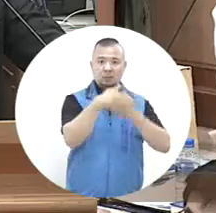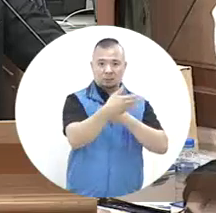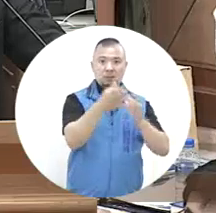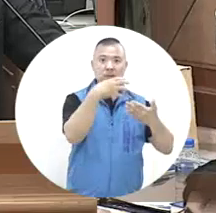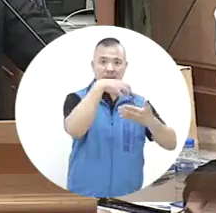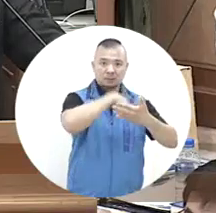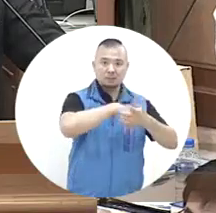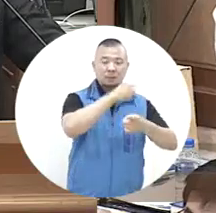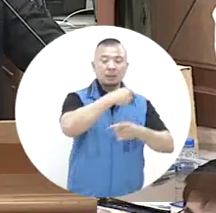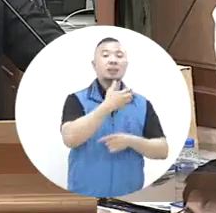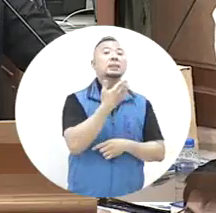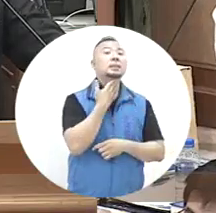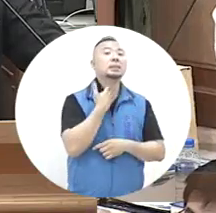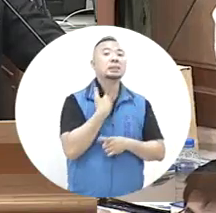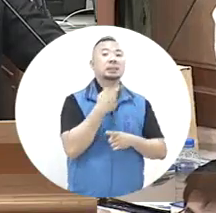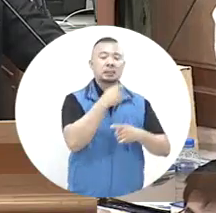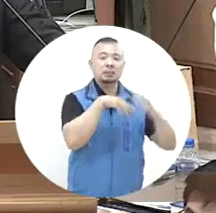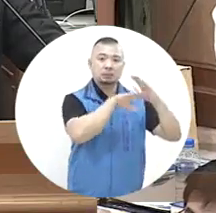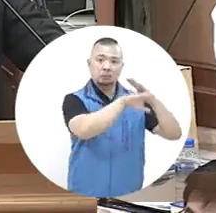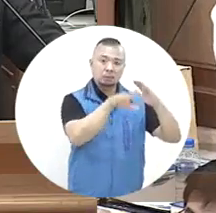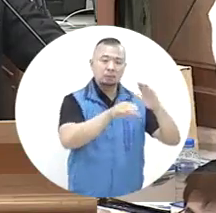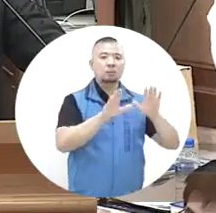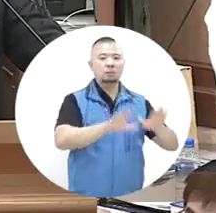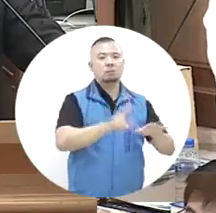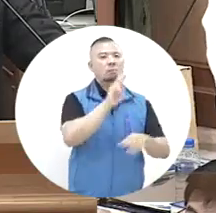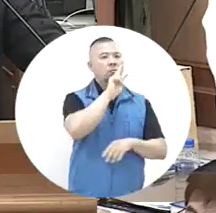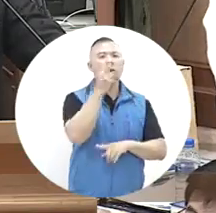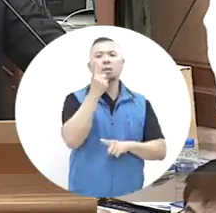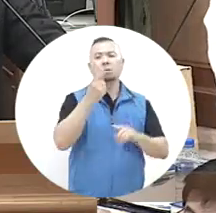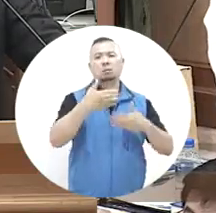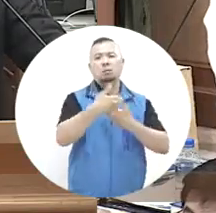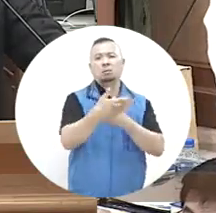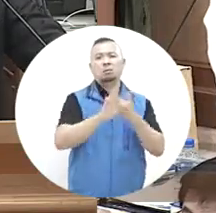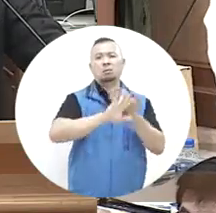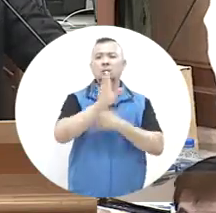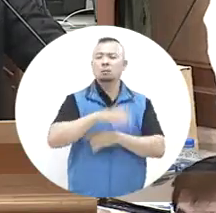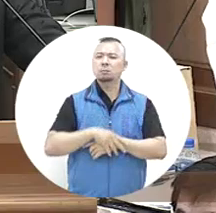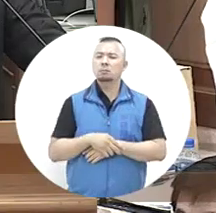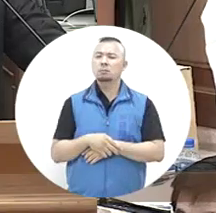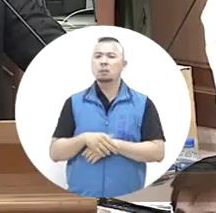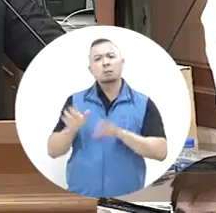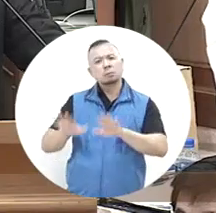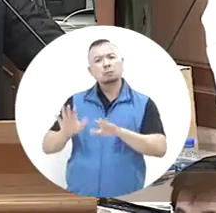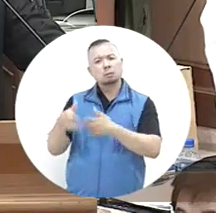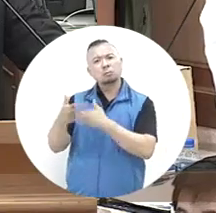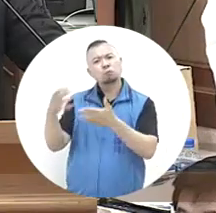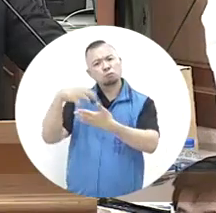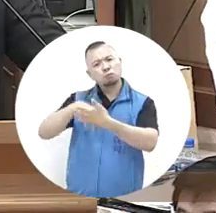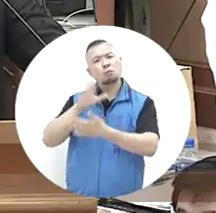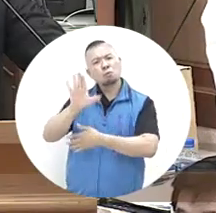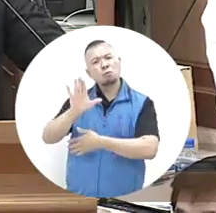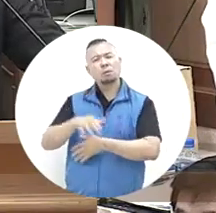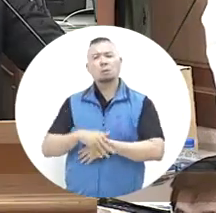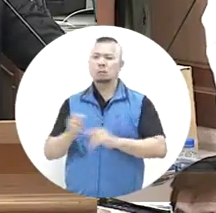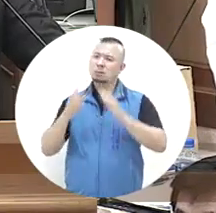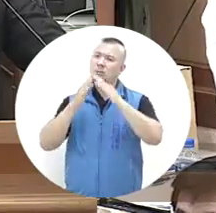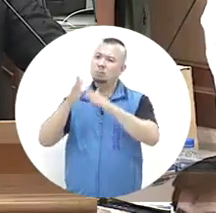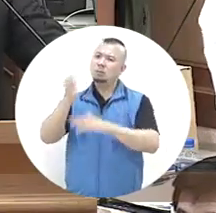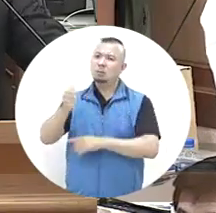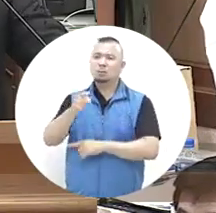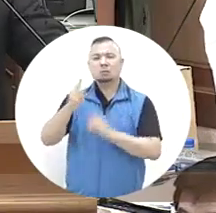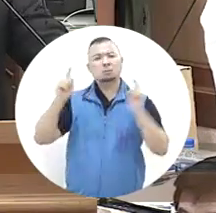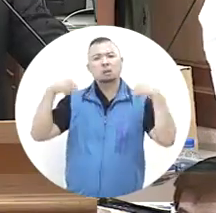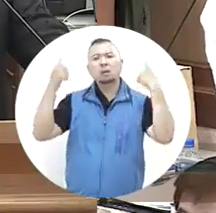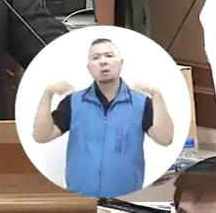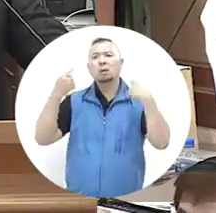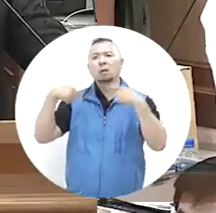厂，结果现在盖室外干式储存厂。 现在也有在盖室内干储厂。市长，你常常在核安委员会，